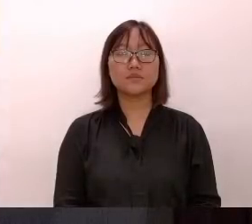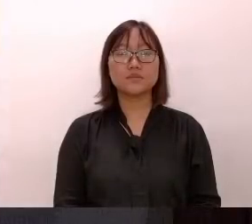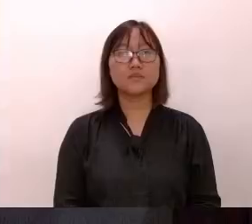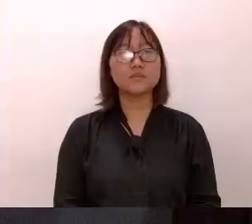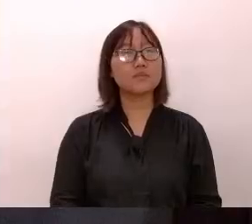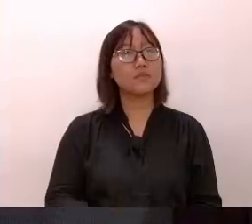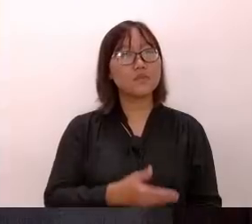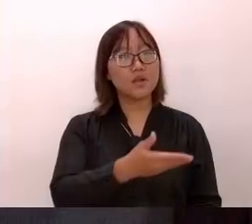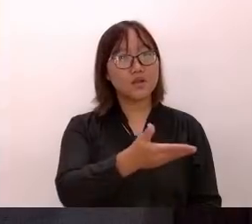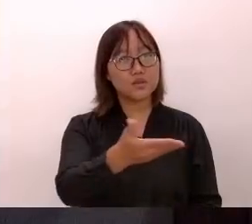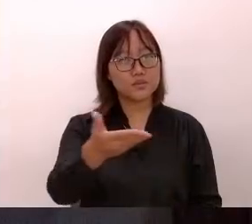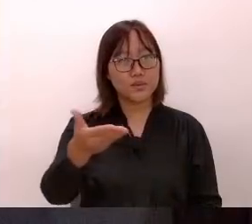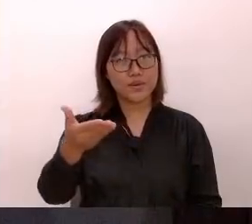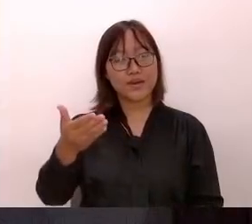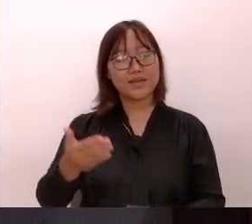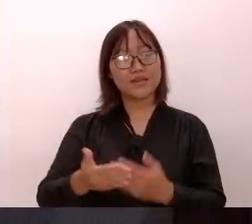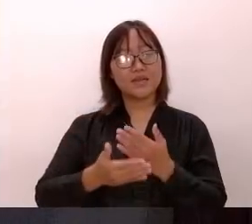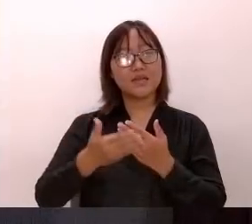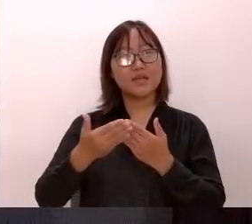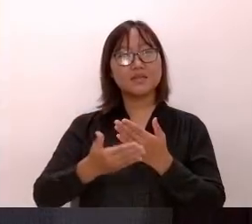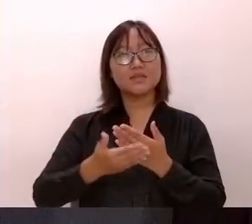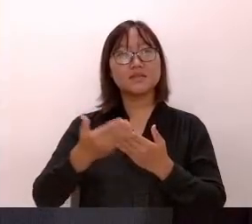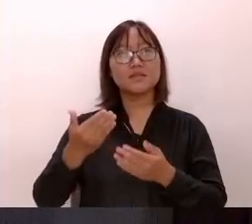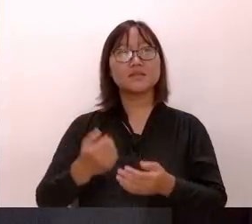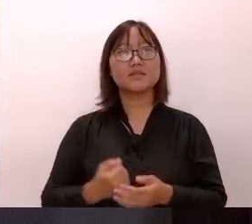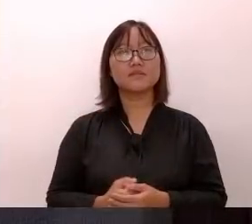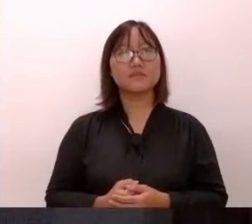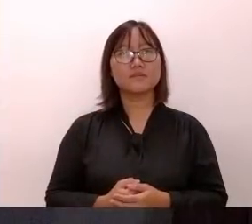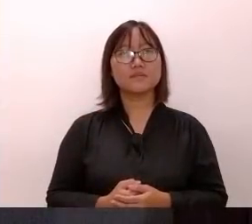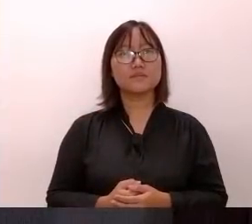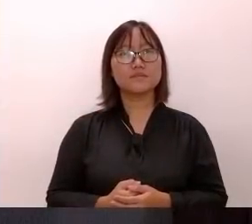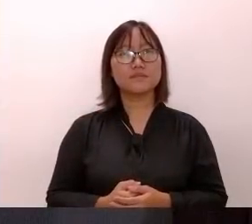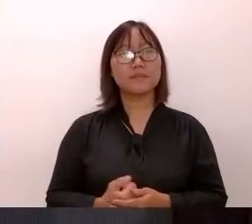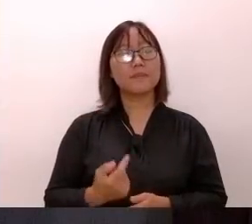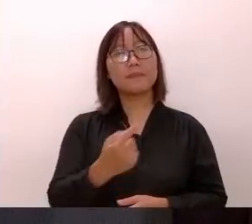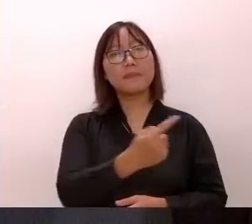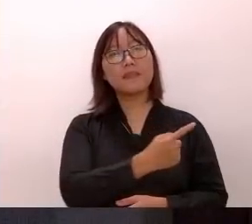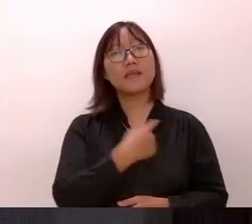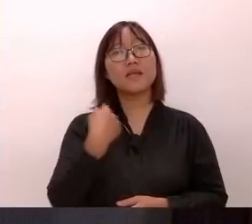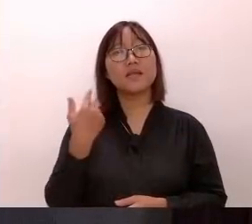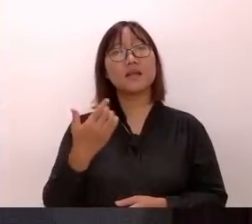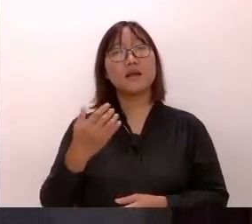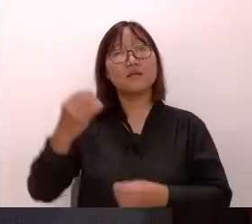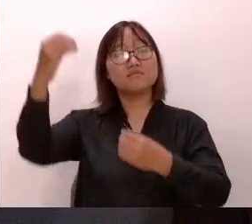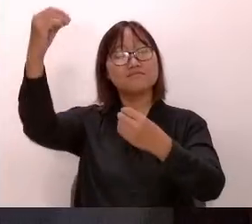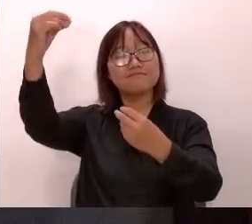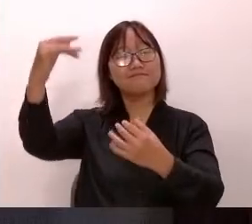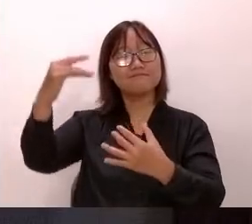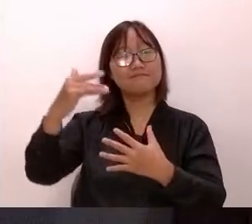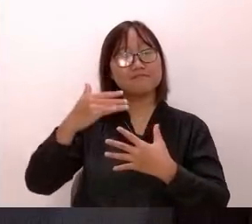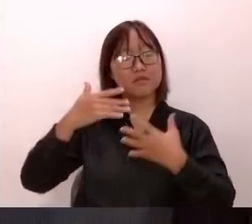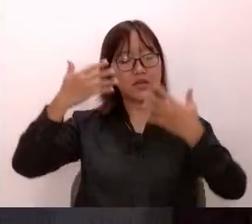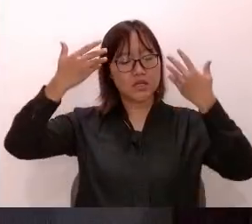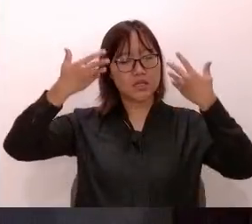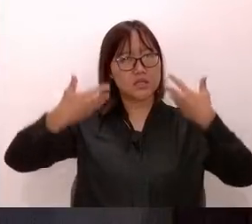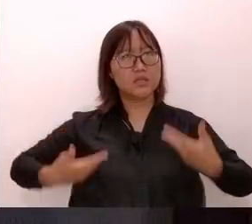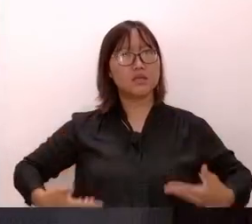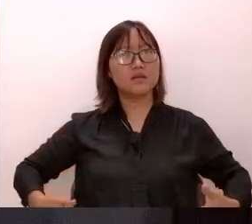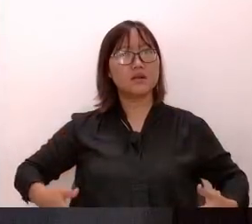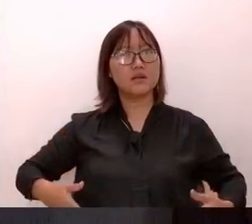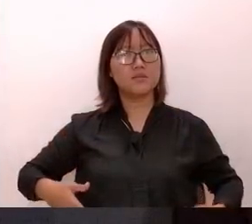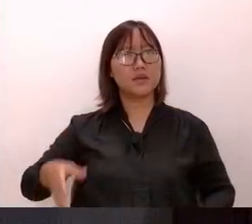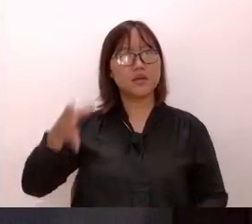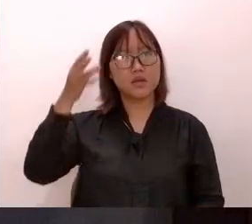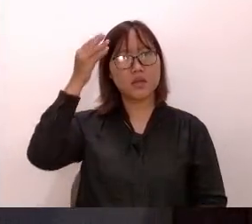saudara-saudari yang terkasih kita dianugerahi indera yang dapat membantu kita memahami